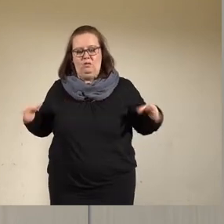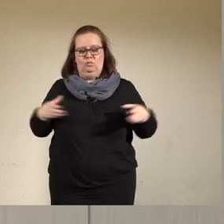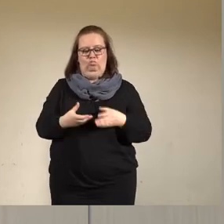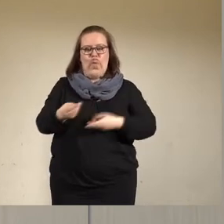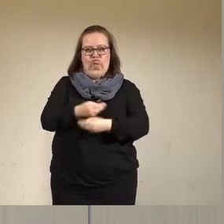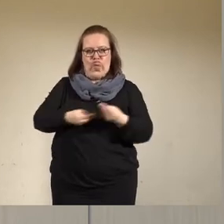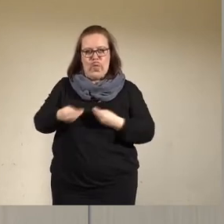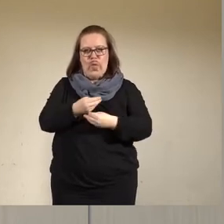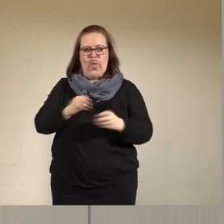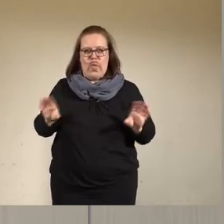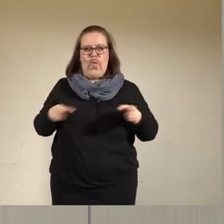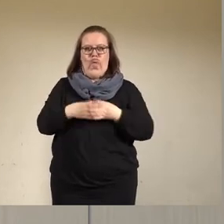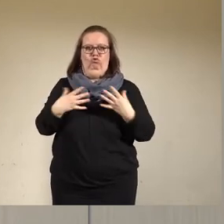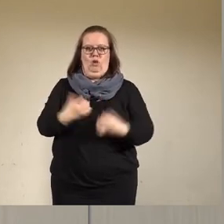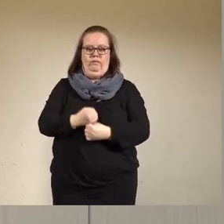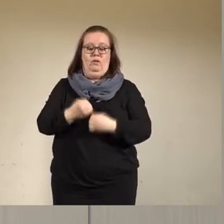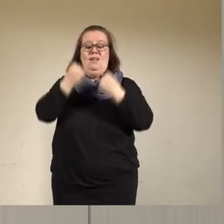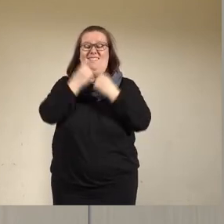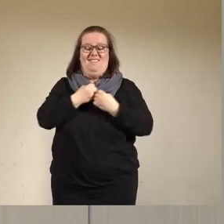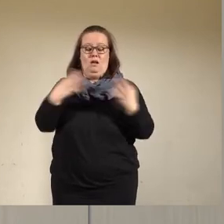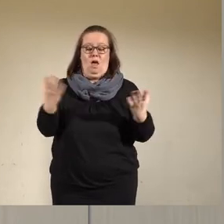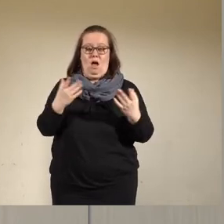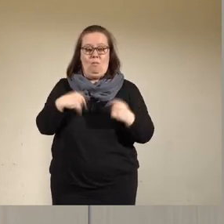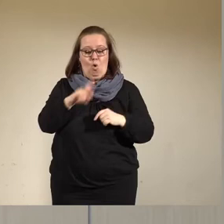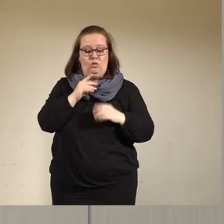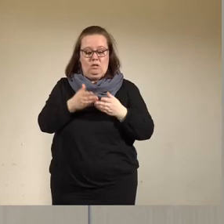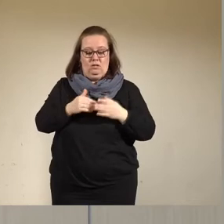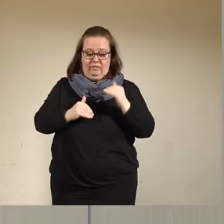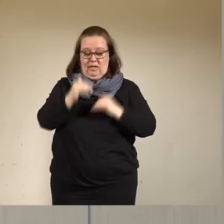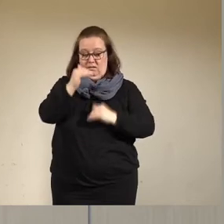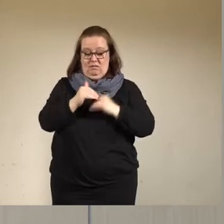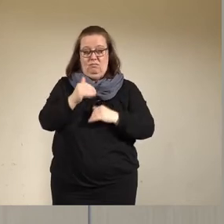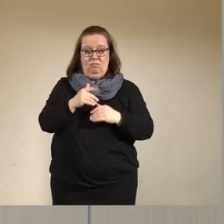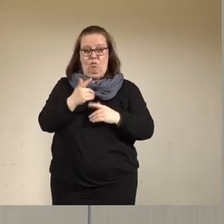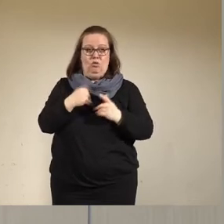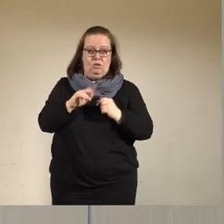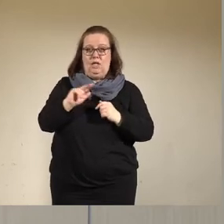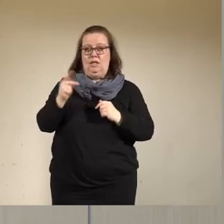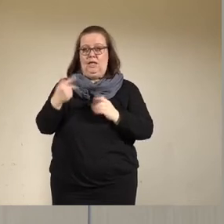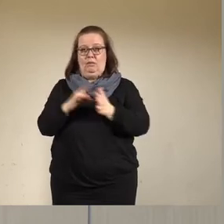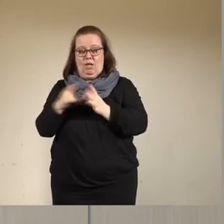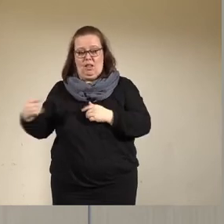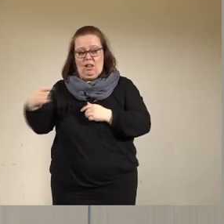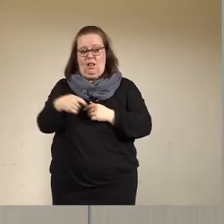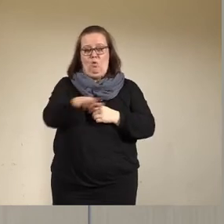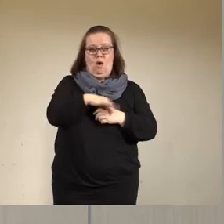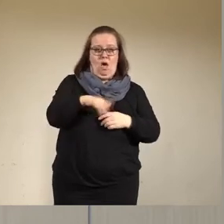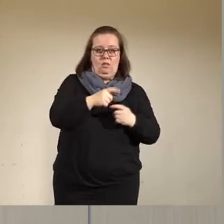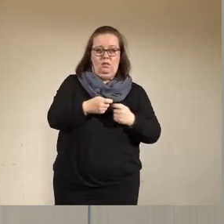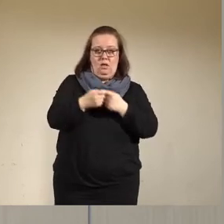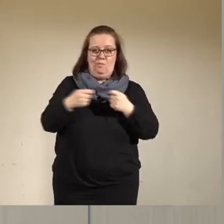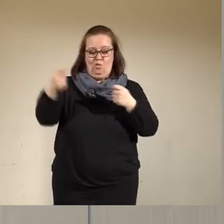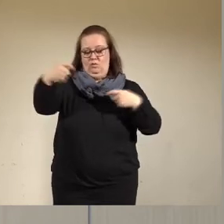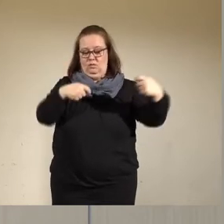gemeistert. Natürlich sind in der Deckung dieser Lücke erhebliche Drittmittel und Hilfen des Landes und Bundes